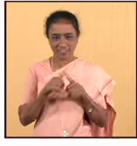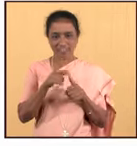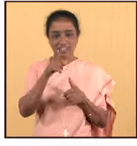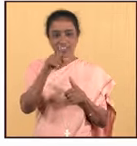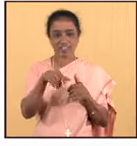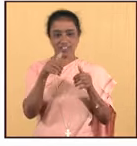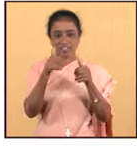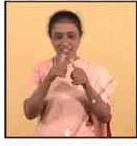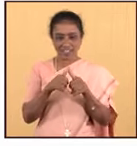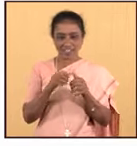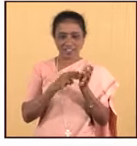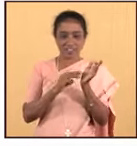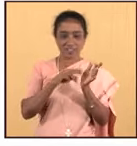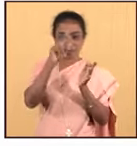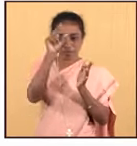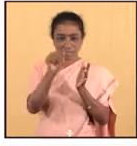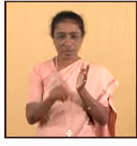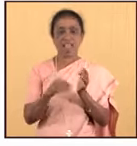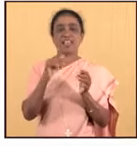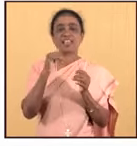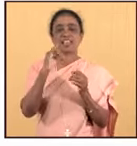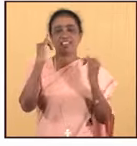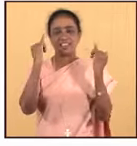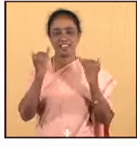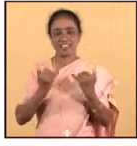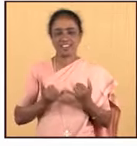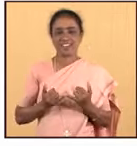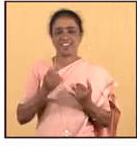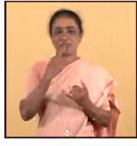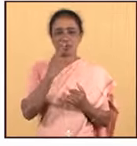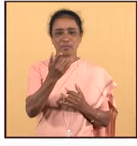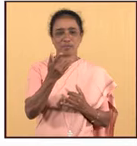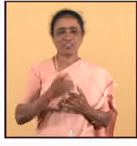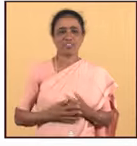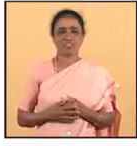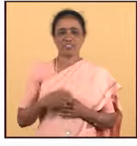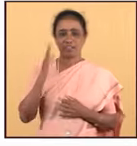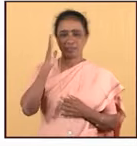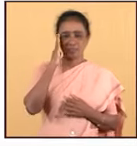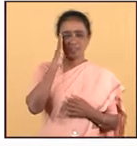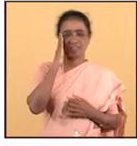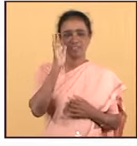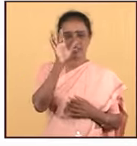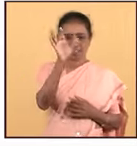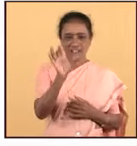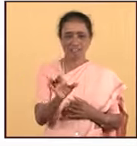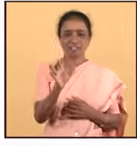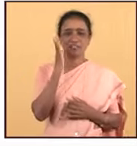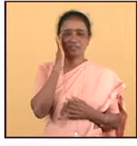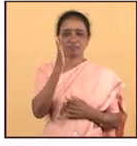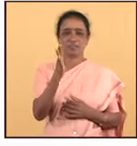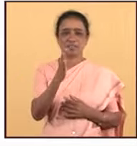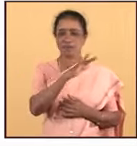ஐ, இஸ்லாமத்தில் ஏ, கிறிஸ்டியானிட்டியில் உள்ள என், இதை எல்லாத்தையும் அந்த எழுத்து ஐ என் டி ஐ ஏ என்